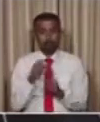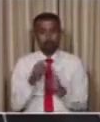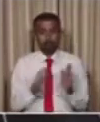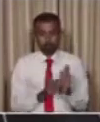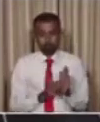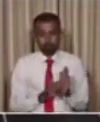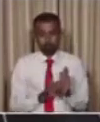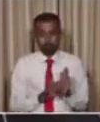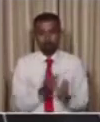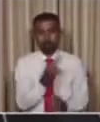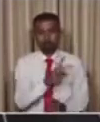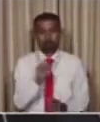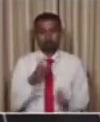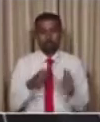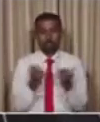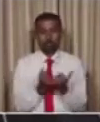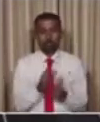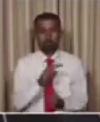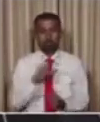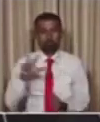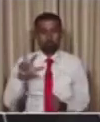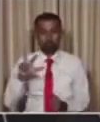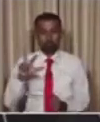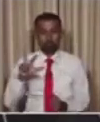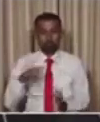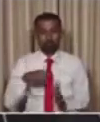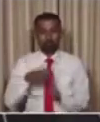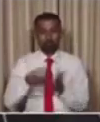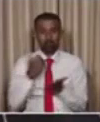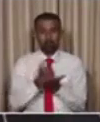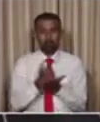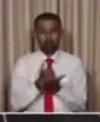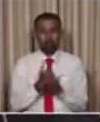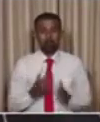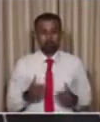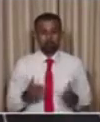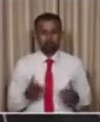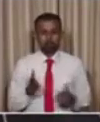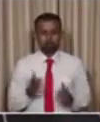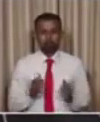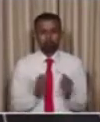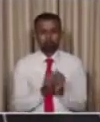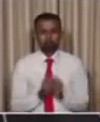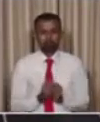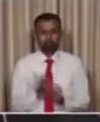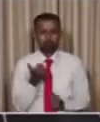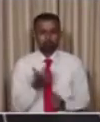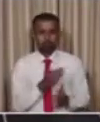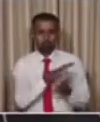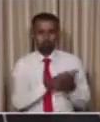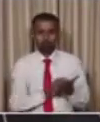හැටියට 2022 අප්‍රේල් 28 මේ ලංකා බැංකුවේ සිදුවෙමින් තිබෙන මේ ක්‍රියාවලිය පිළිබඳ වැදගත් ලිපියක්